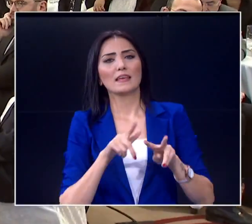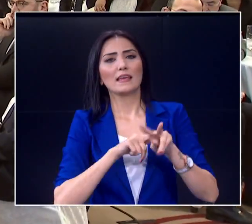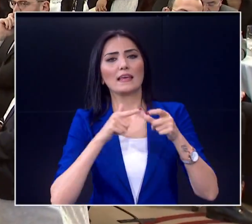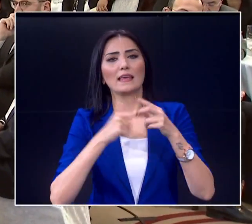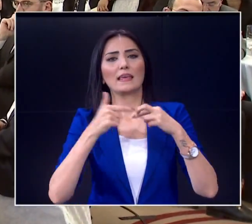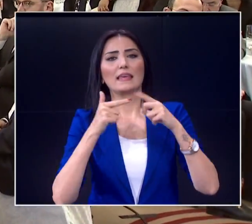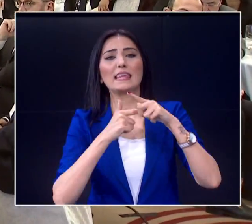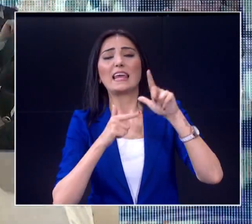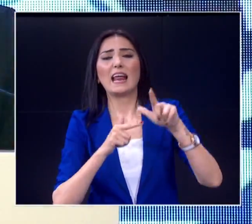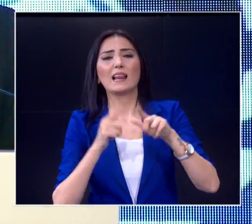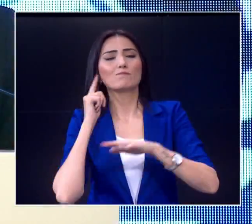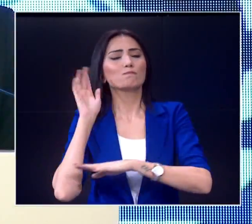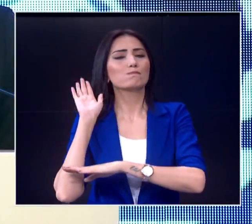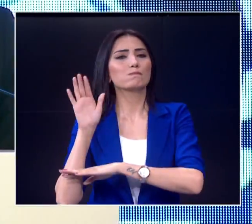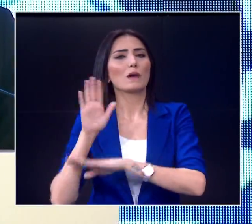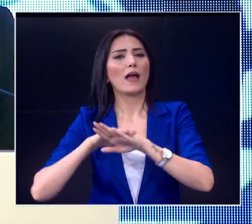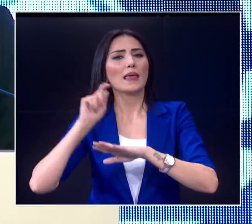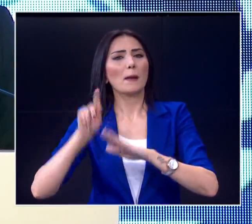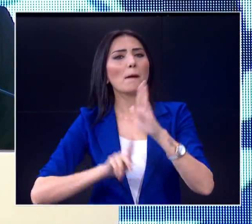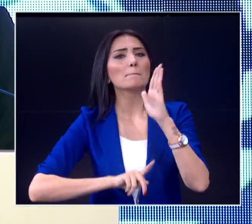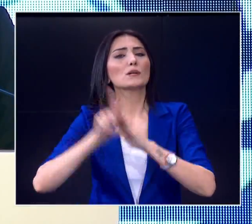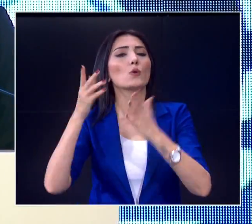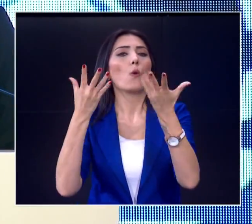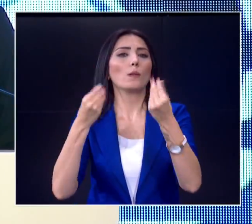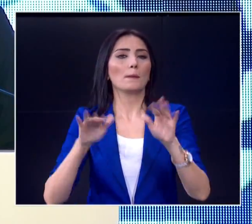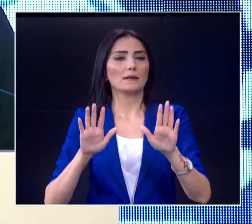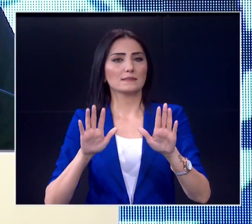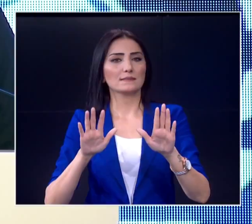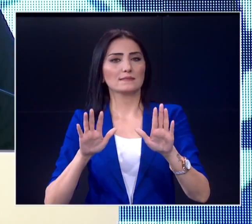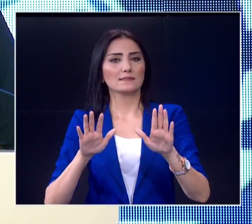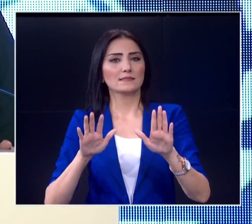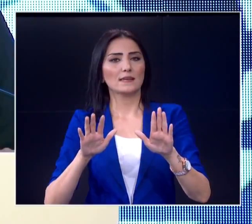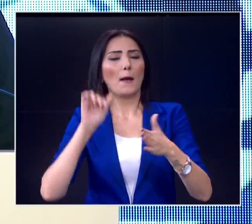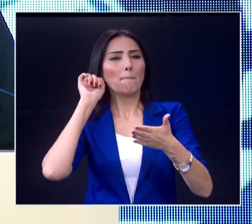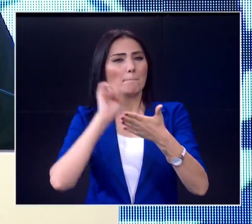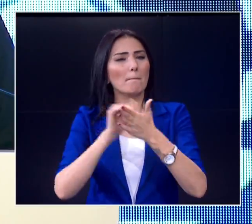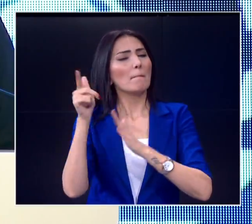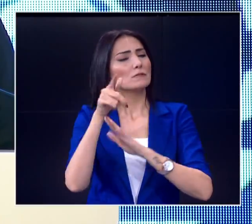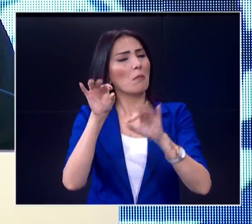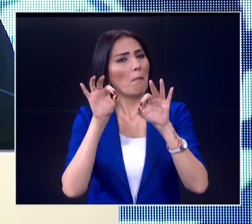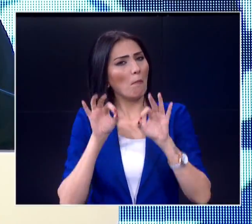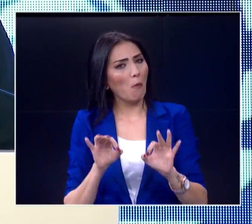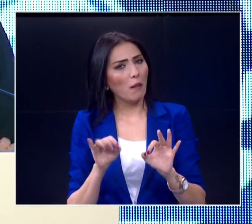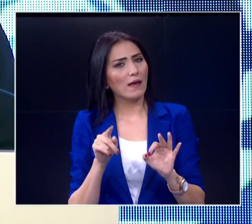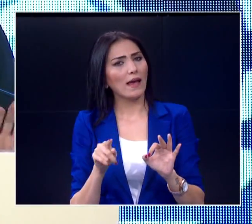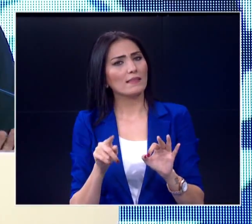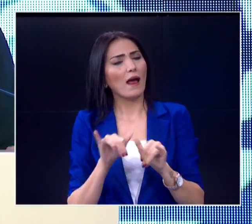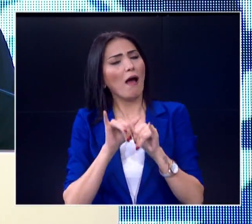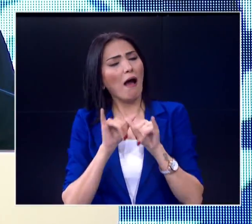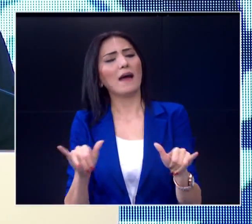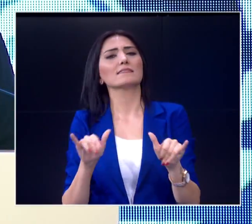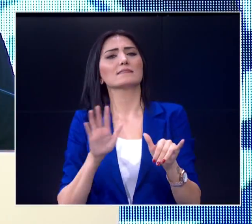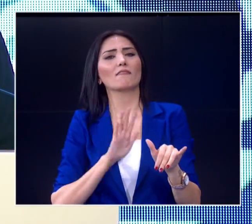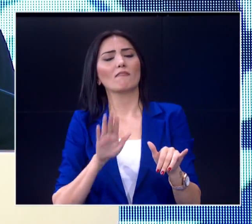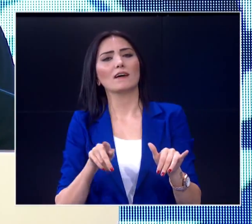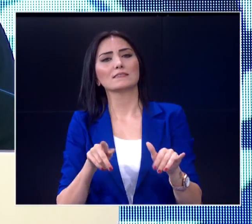yereli ihmal eden başarılı olamaz. Basında da böyledir, aynısı